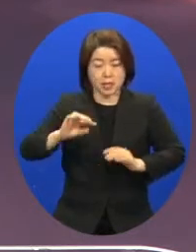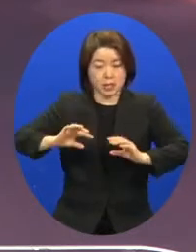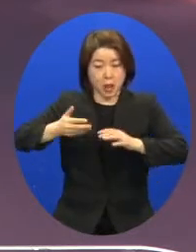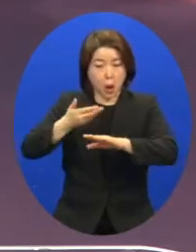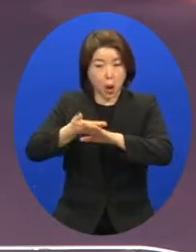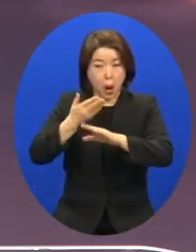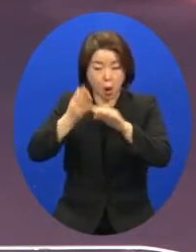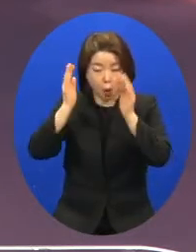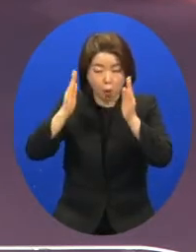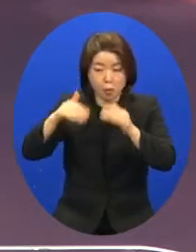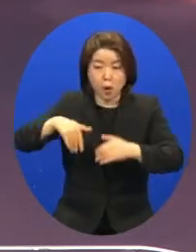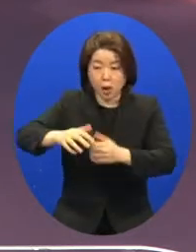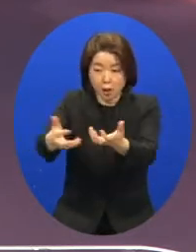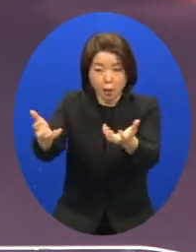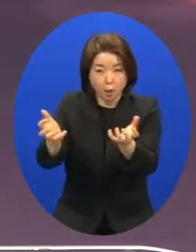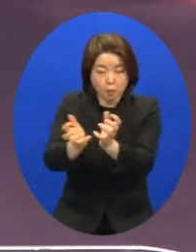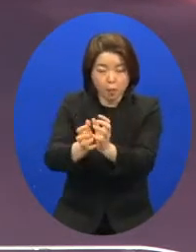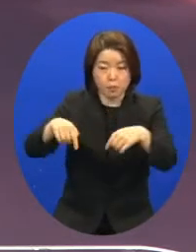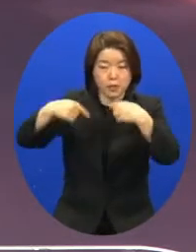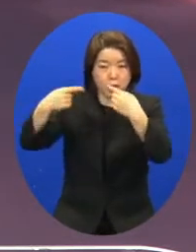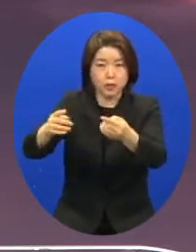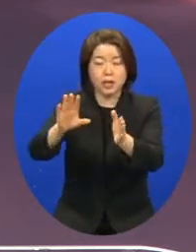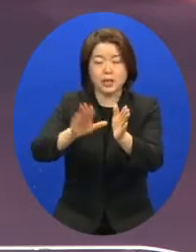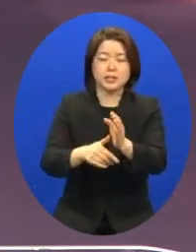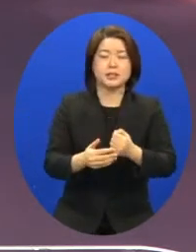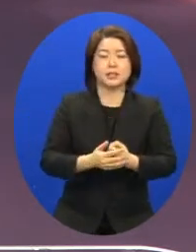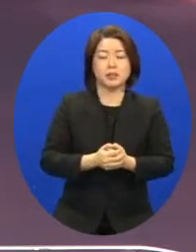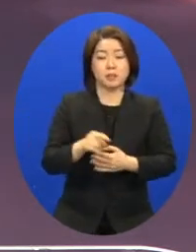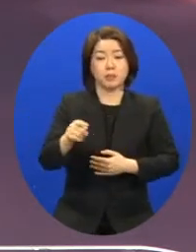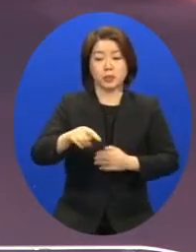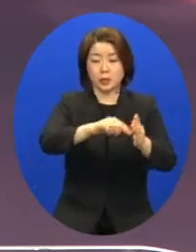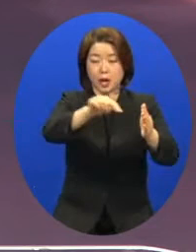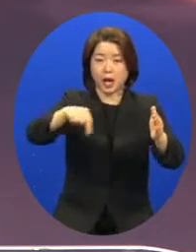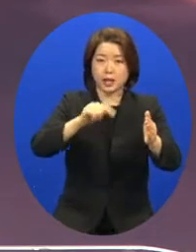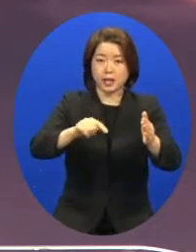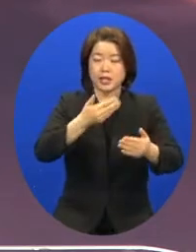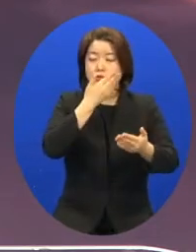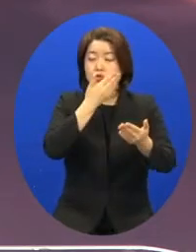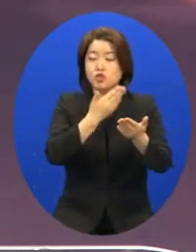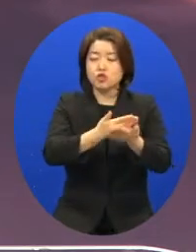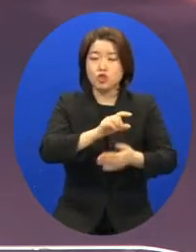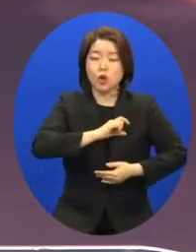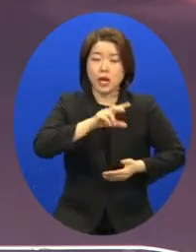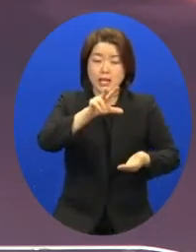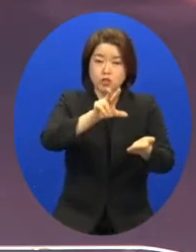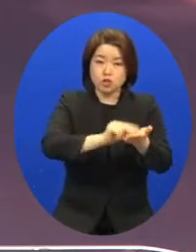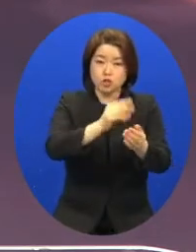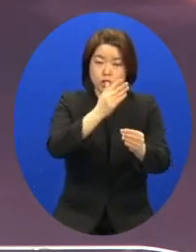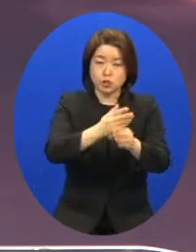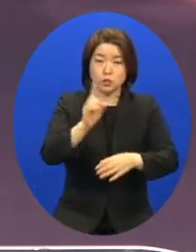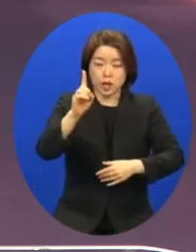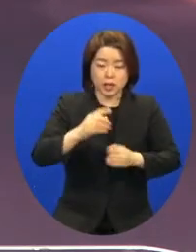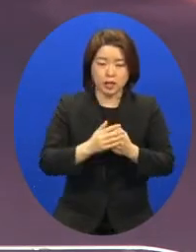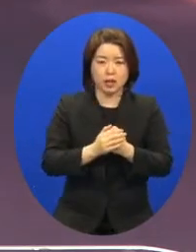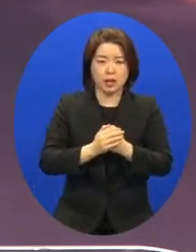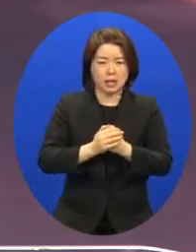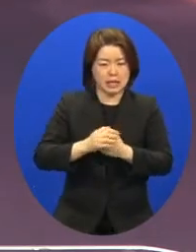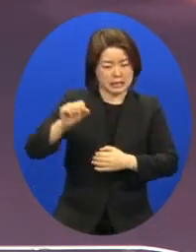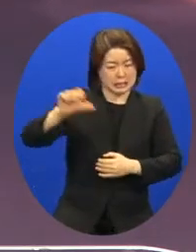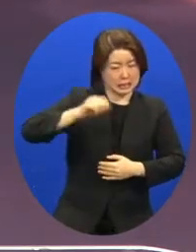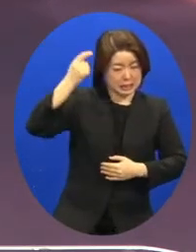갔을 때 깜짝 놀란 것은 그 코스타의 중요한 주제 중에 하나가 열등감을 해결하는